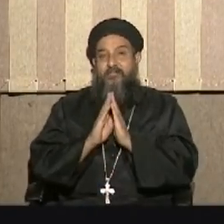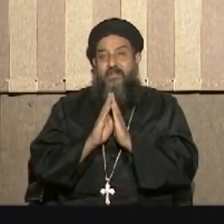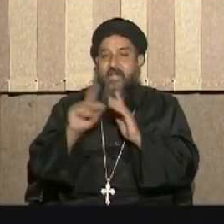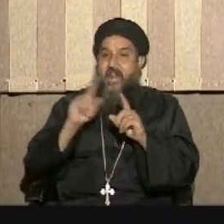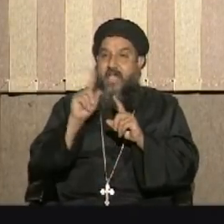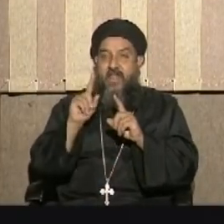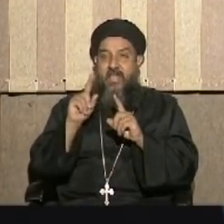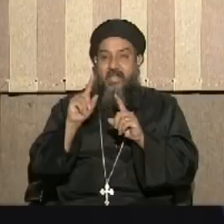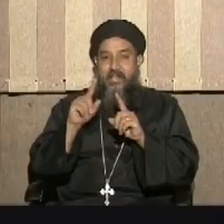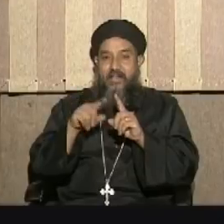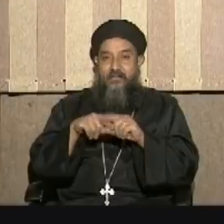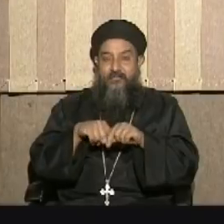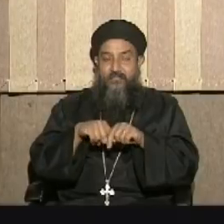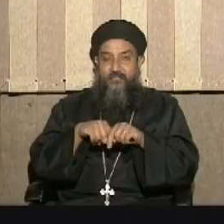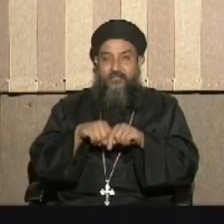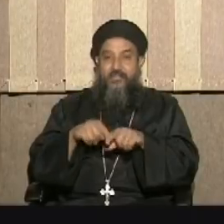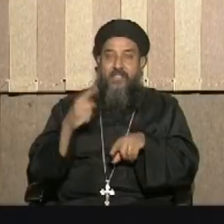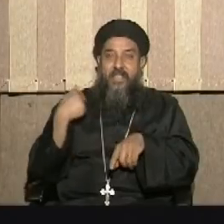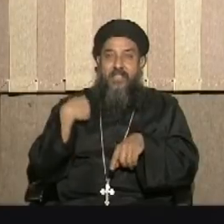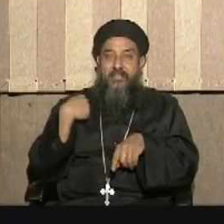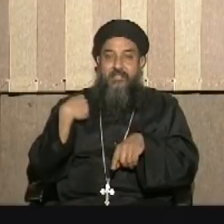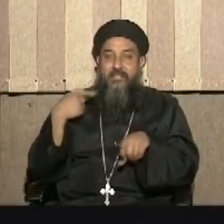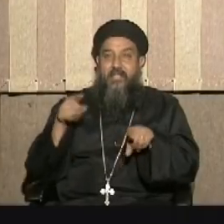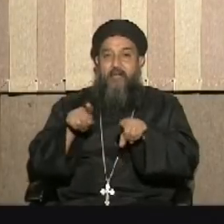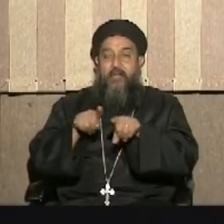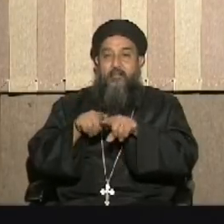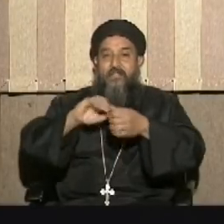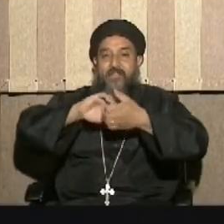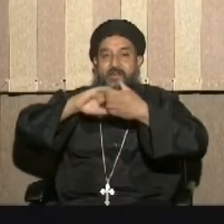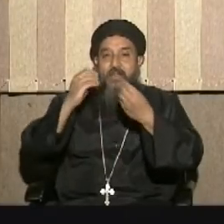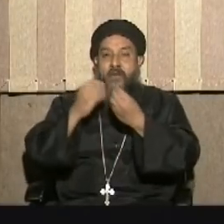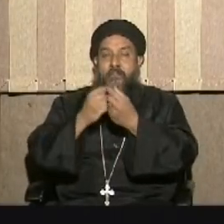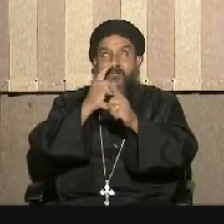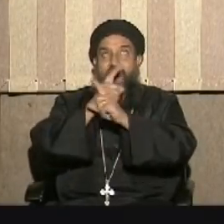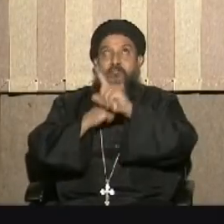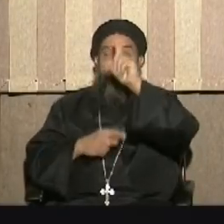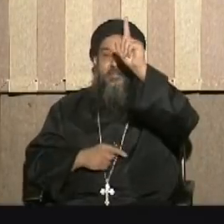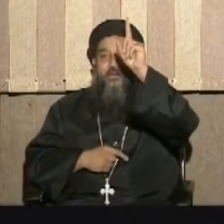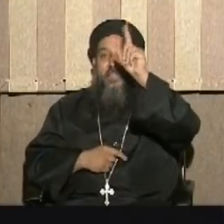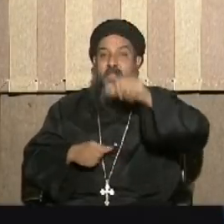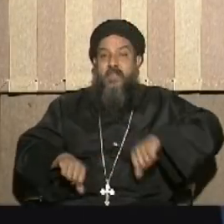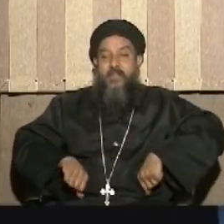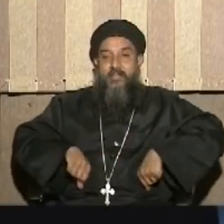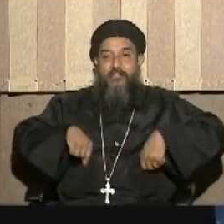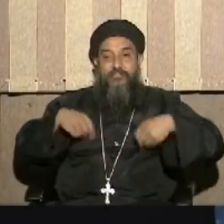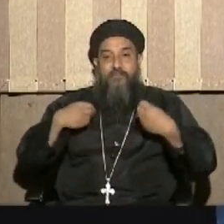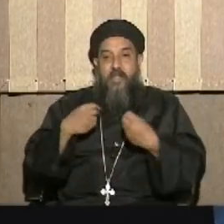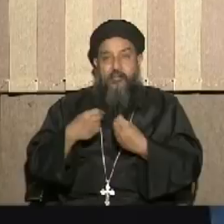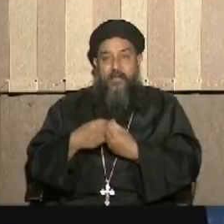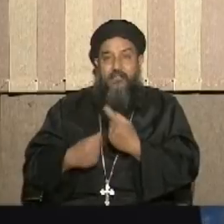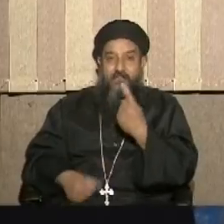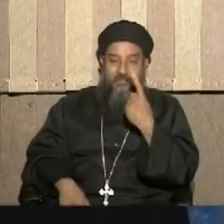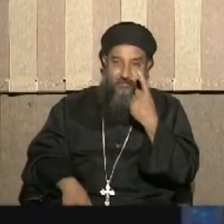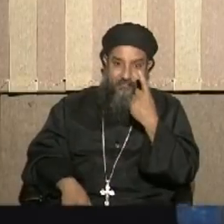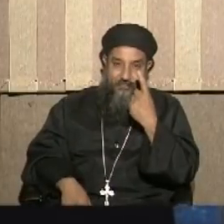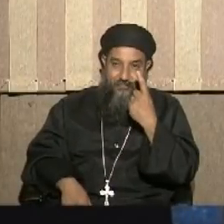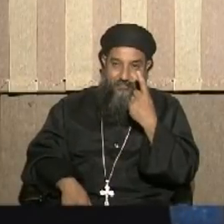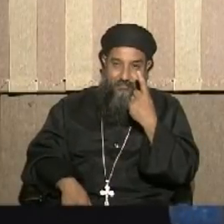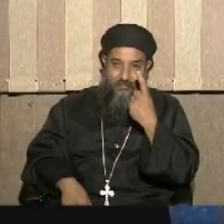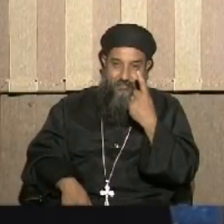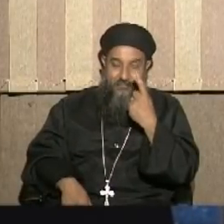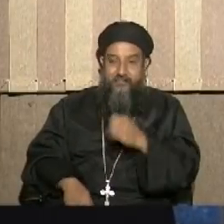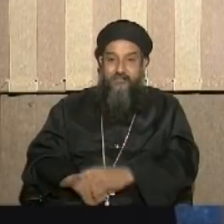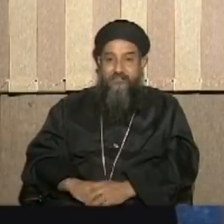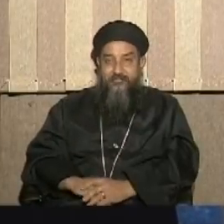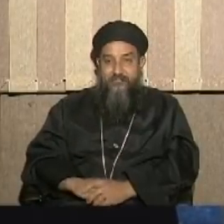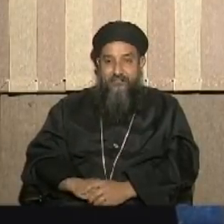سمحني أبي. أصلحنا يا أبي، كنا تعهدنا أمام رب المجد إن إحنا نجاهد مع بعض في قلاية واحدة. ما